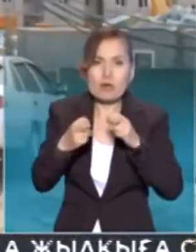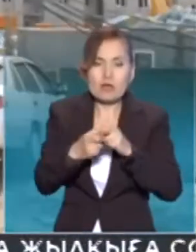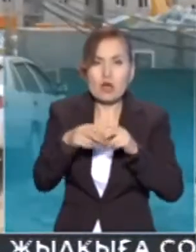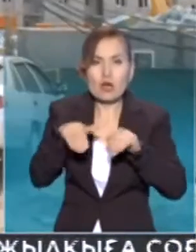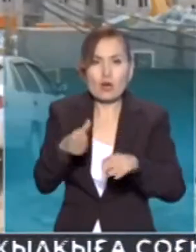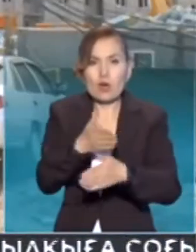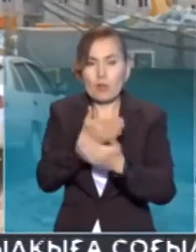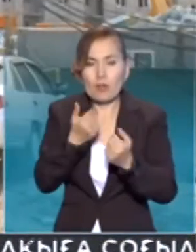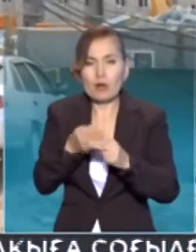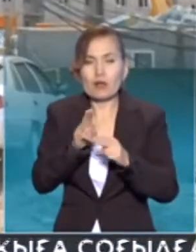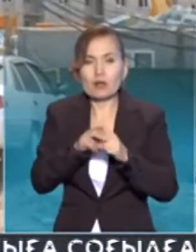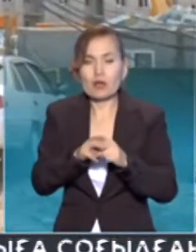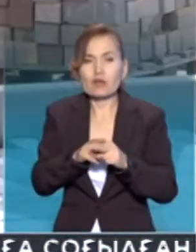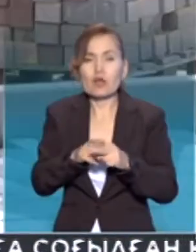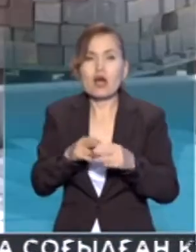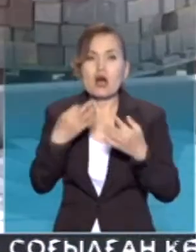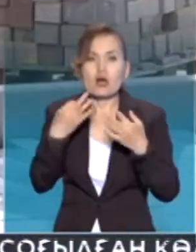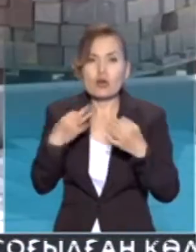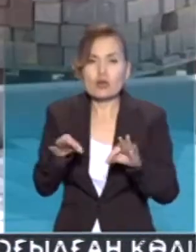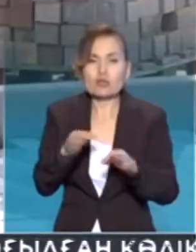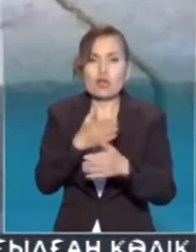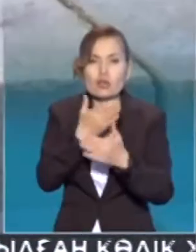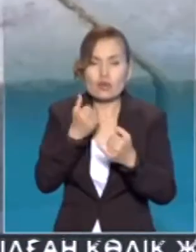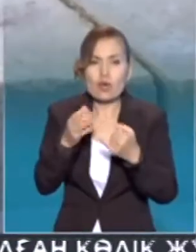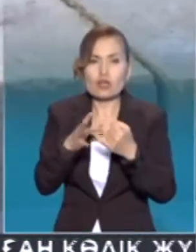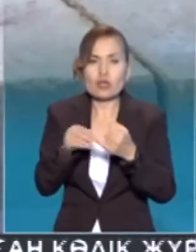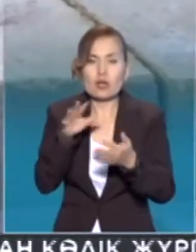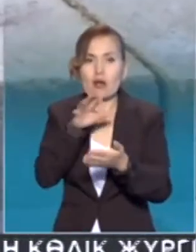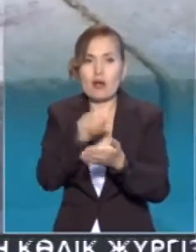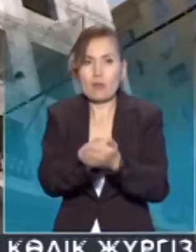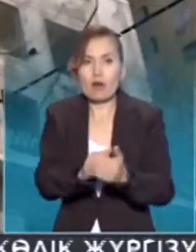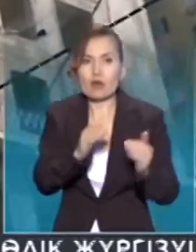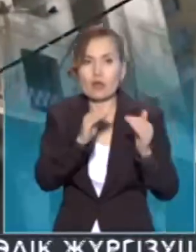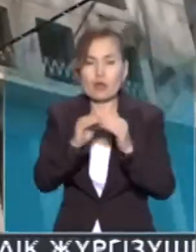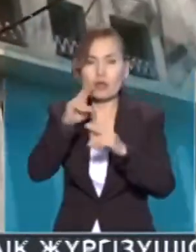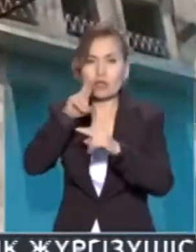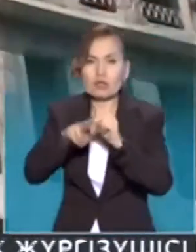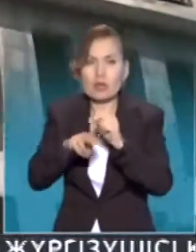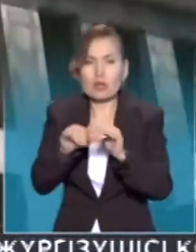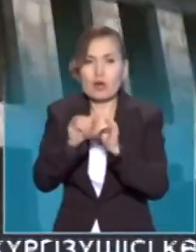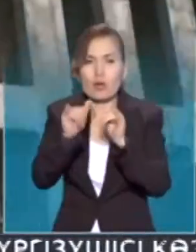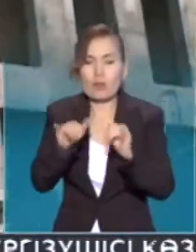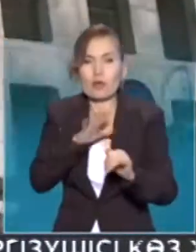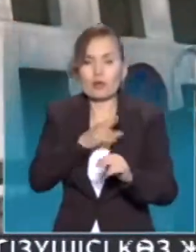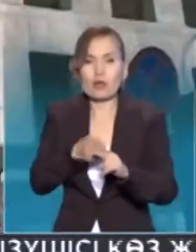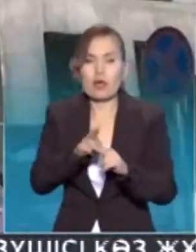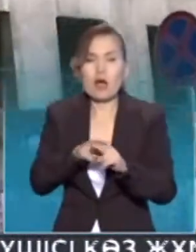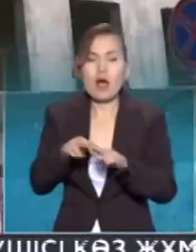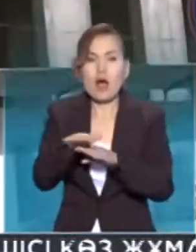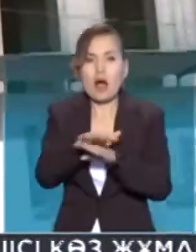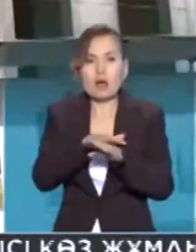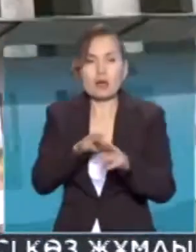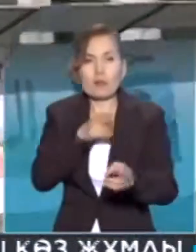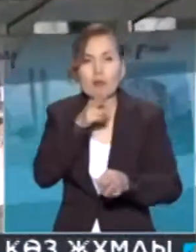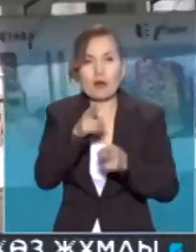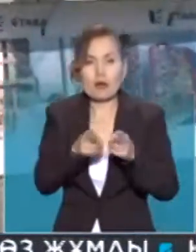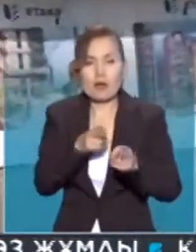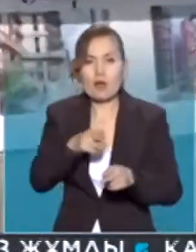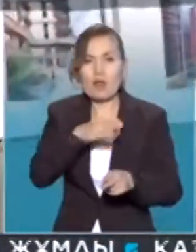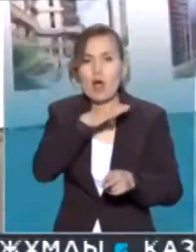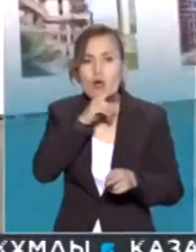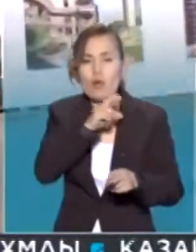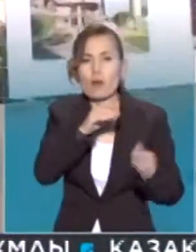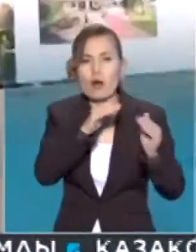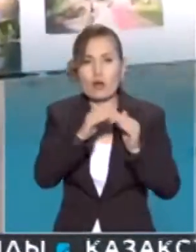Оған қоса рұқсат етілмеген жер телімдерінде түрлі нысандар салу дерегі көбейген. Жуырда ғана тұрғындар мына салынып жатқан көп қабатты